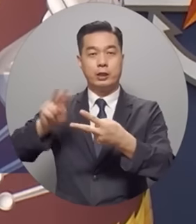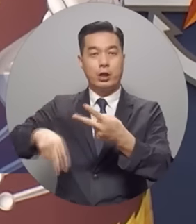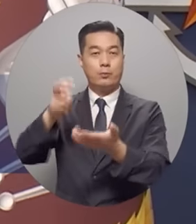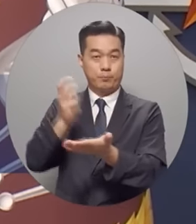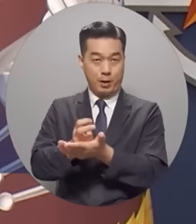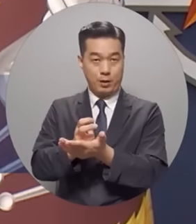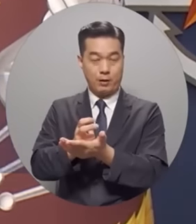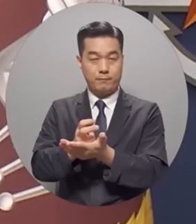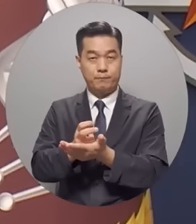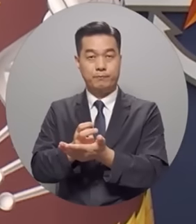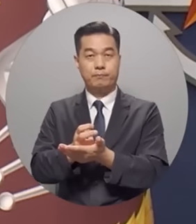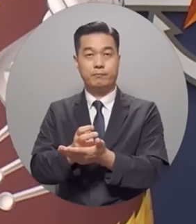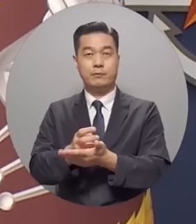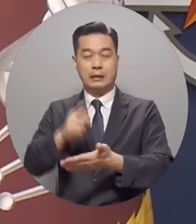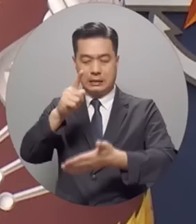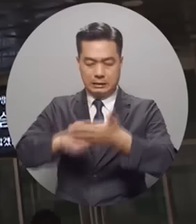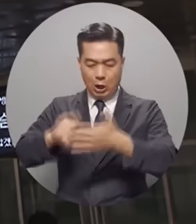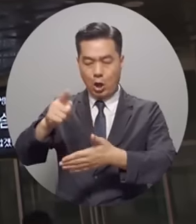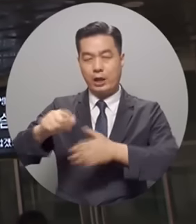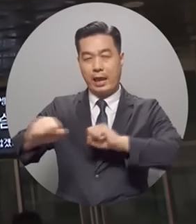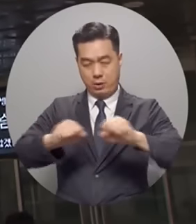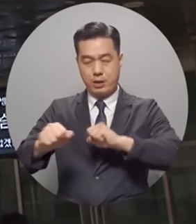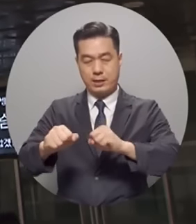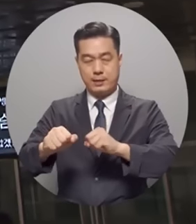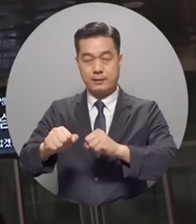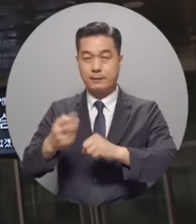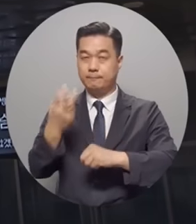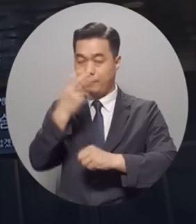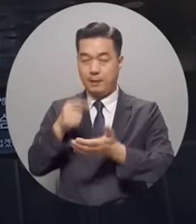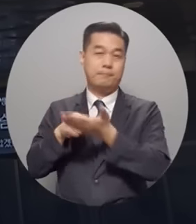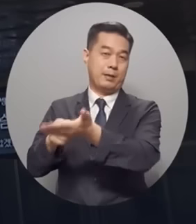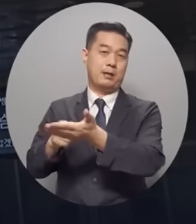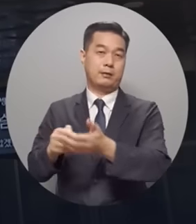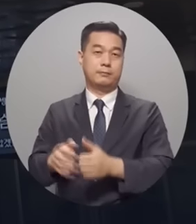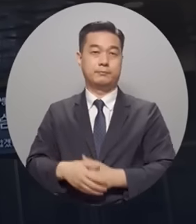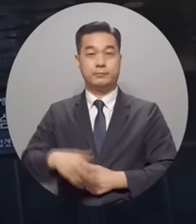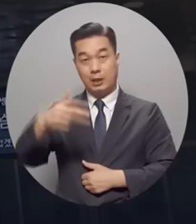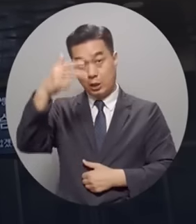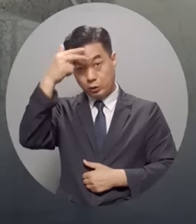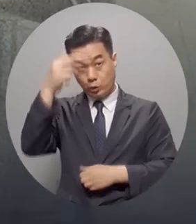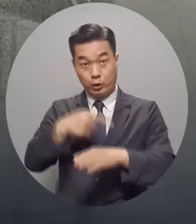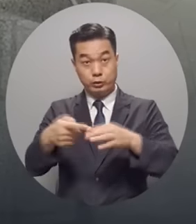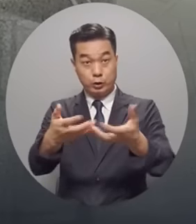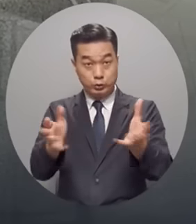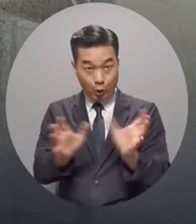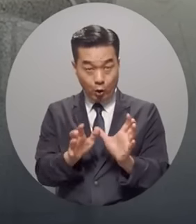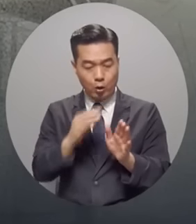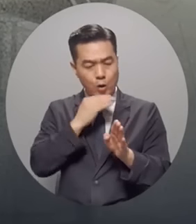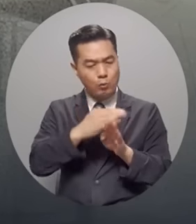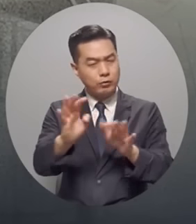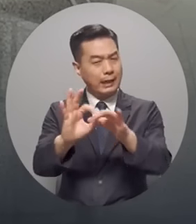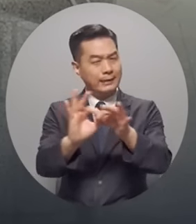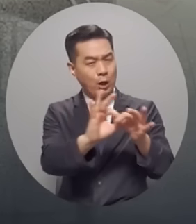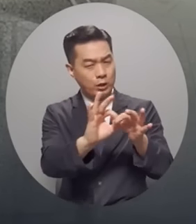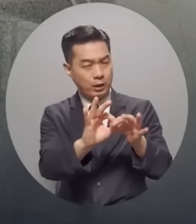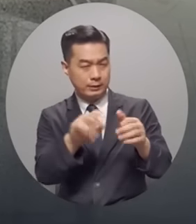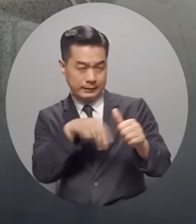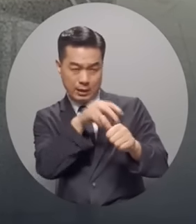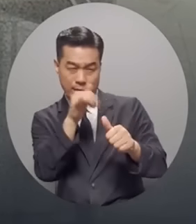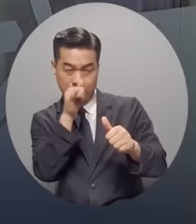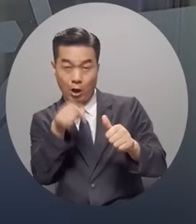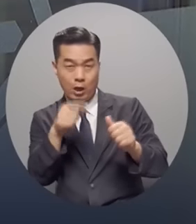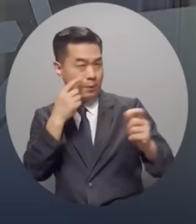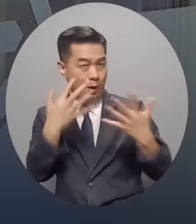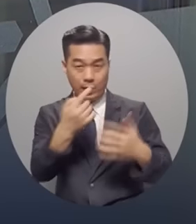혐의로 기소했습니다. 군 검찰은 조선족인 중국 정보요원이 북한과 연결돼 있는 정황은 있지만